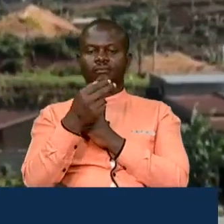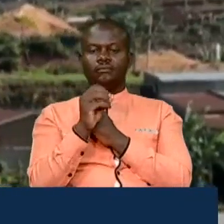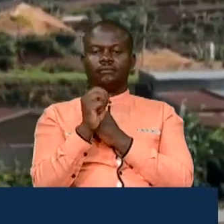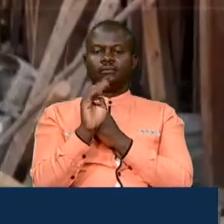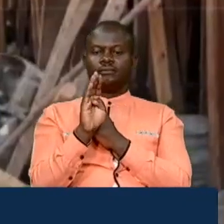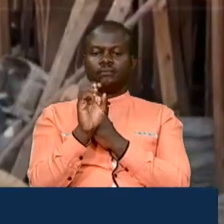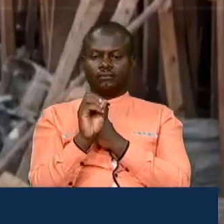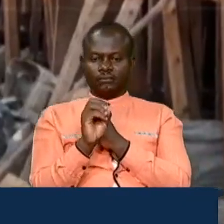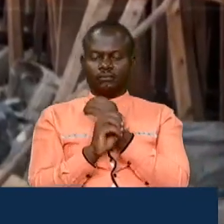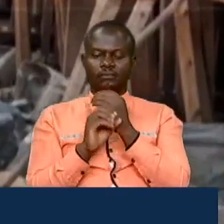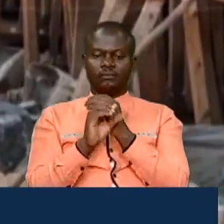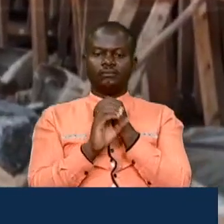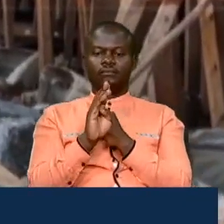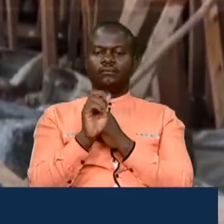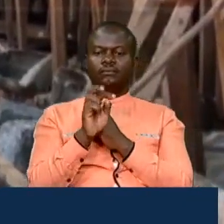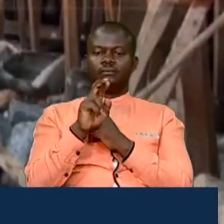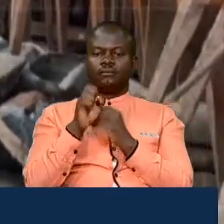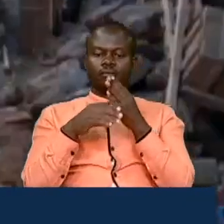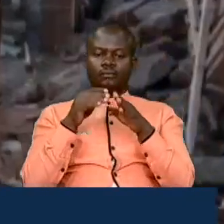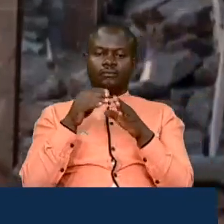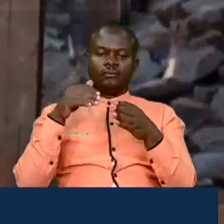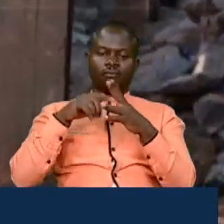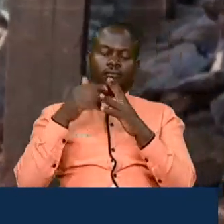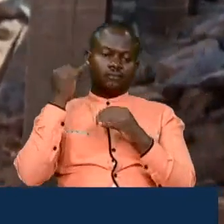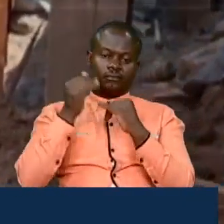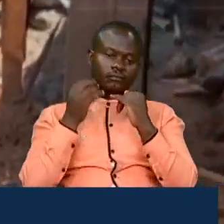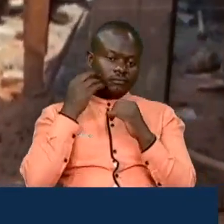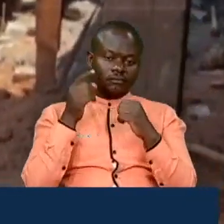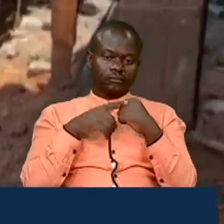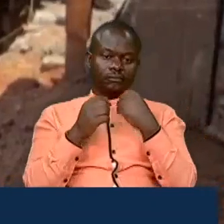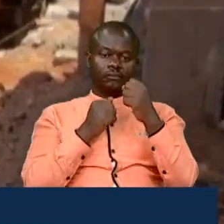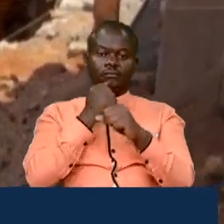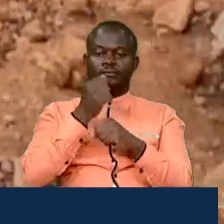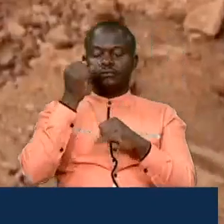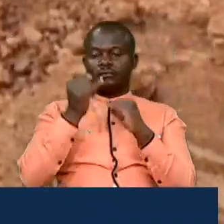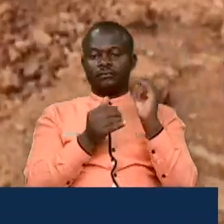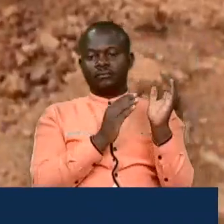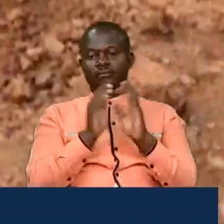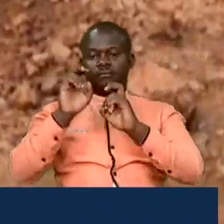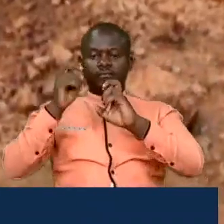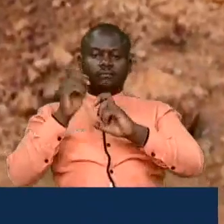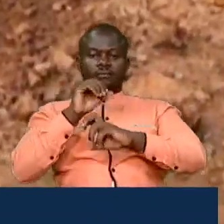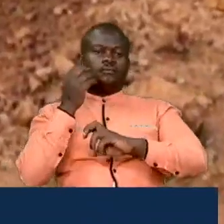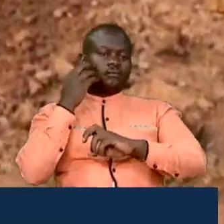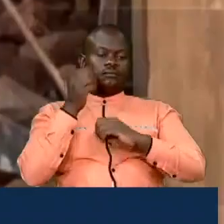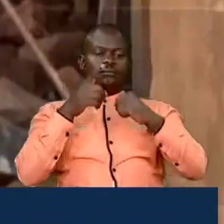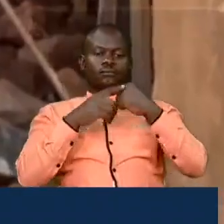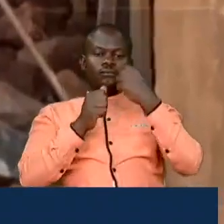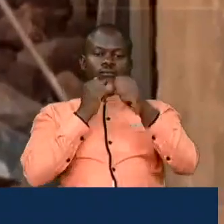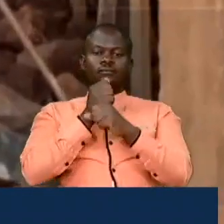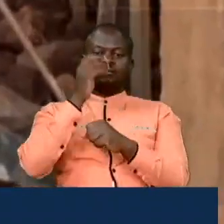ka Butare. Aha harubakwa kuva mu mpera z'ukwezi kwa gatandatu k'uyu mwaka dusoza, bikaba biteganyijwe ko mu kundi kwa gatandatu k'umwaka